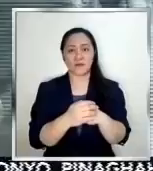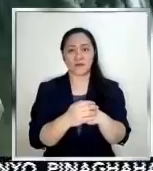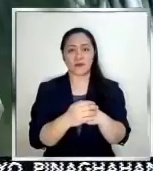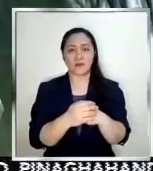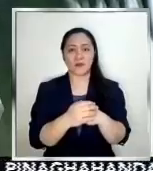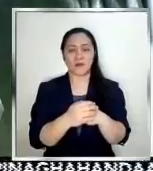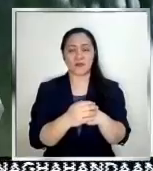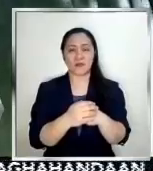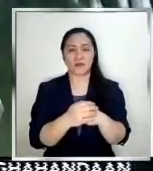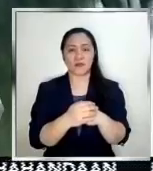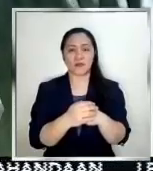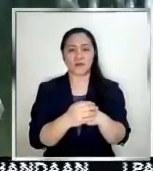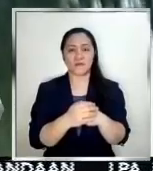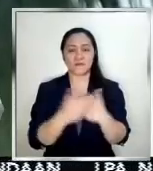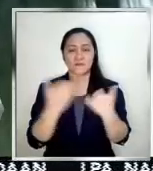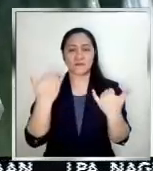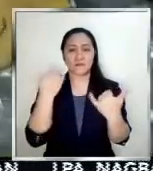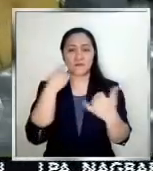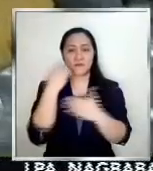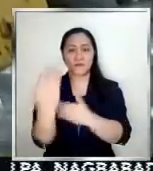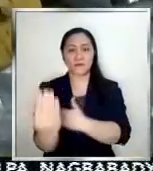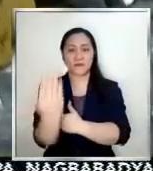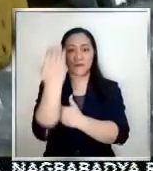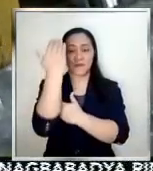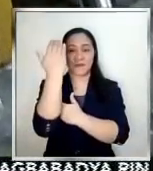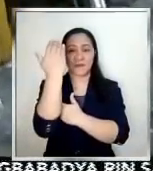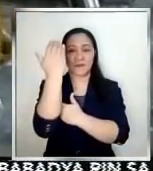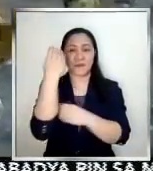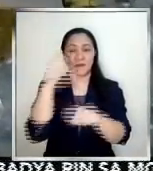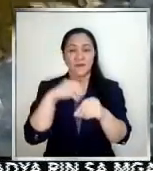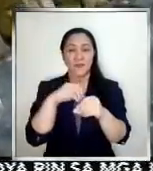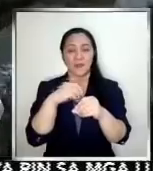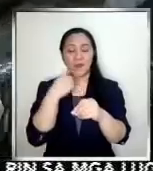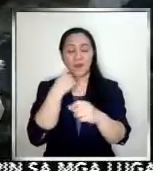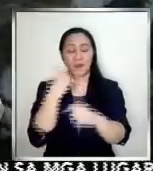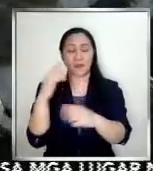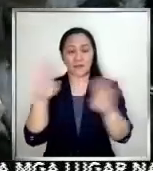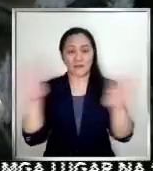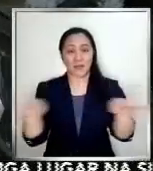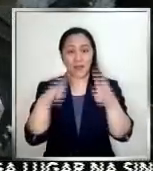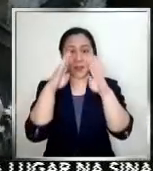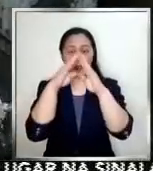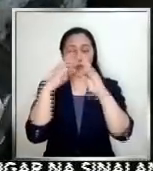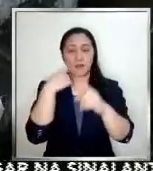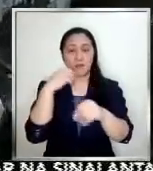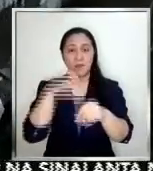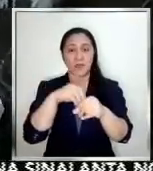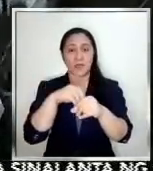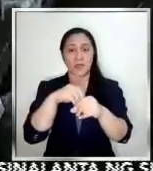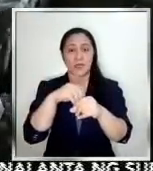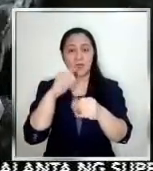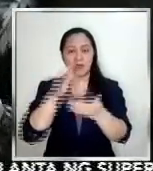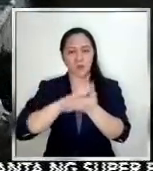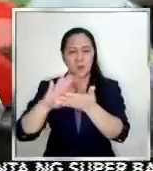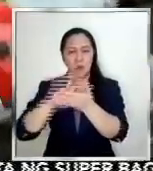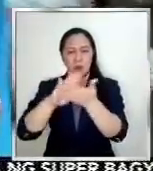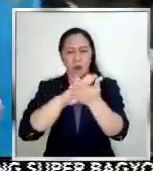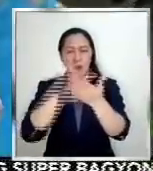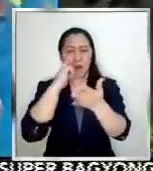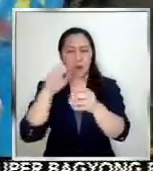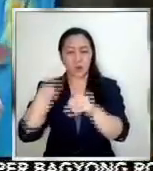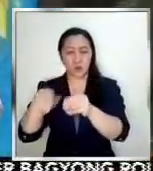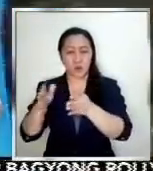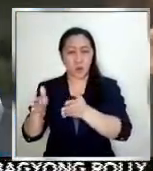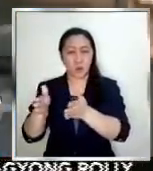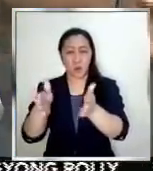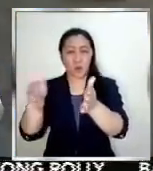Buong umagang maulan dito sa Albay, ang DPWH puspusa ng dredging sa mga daluyan ng tubig mula Bulkang Mayon. Ang